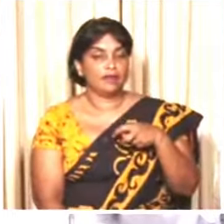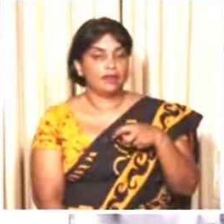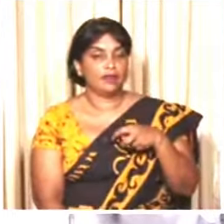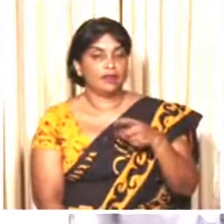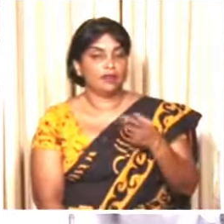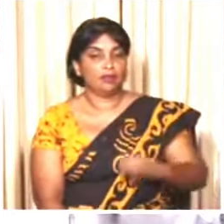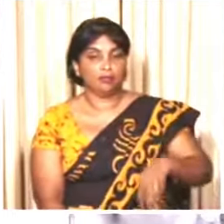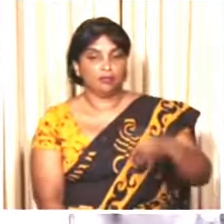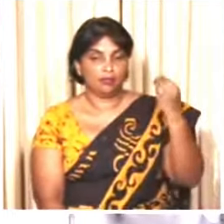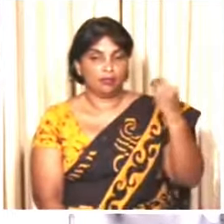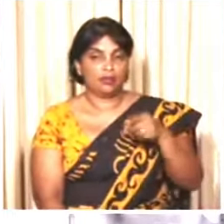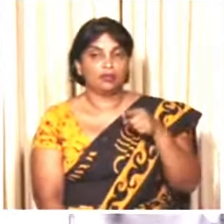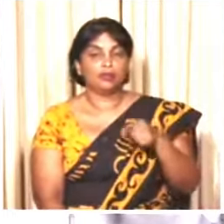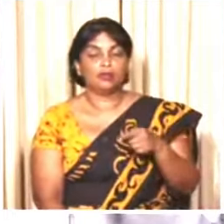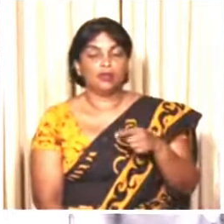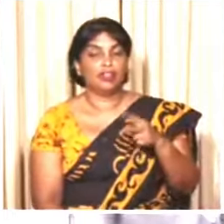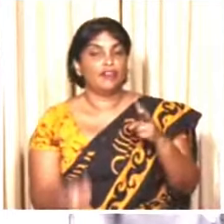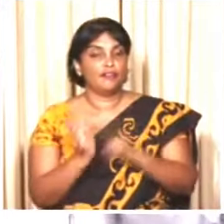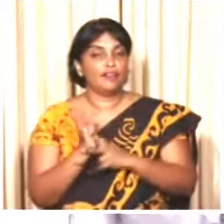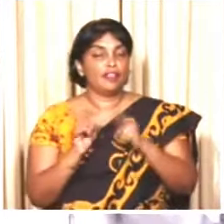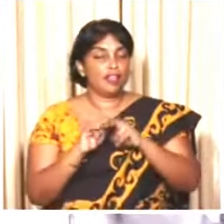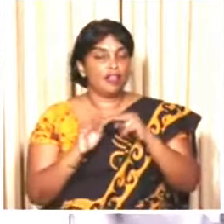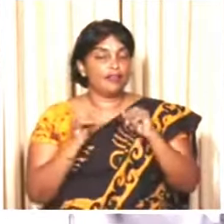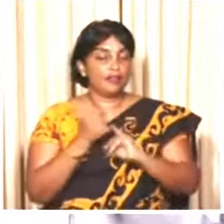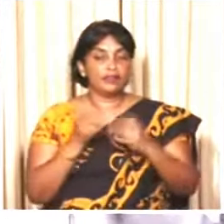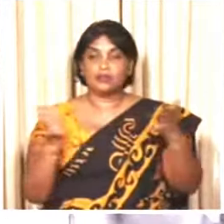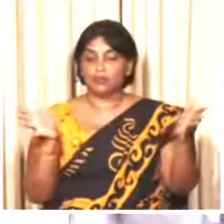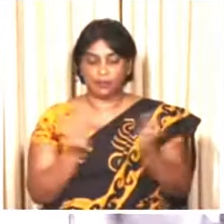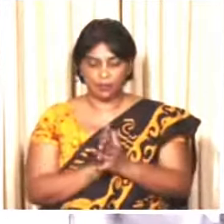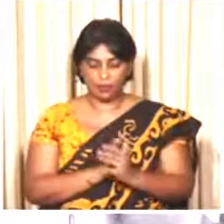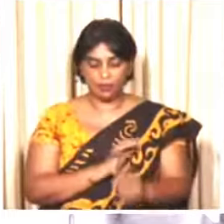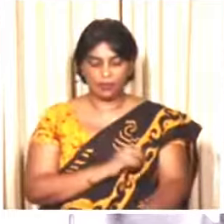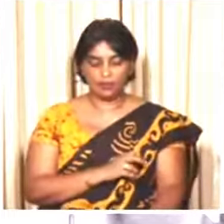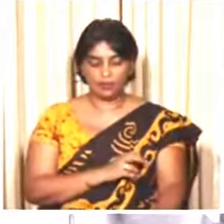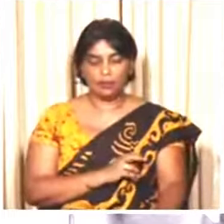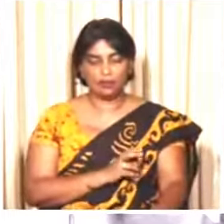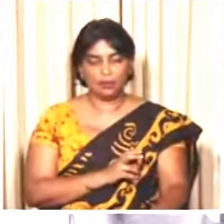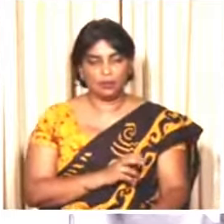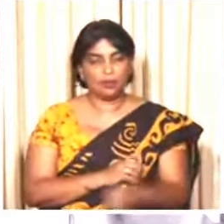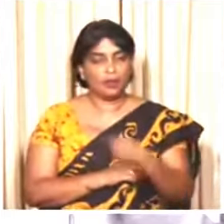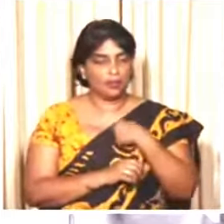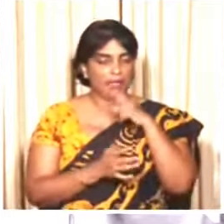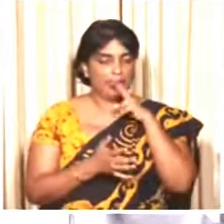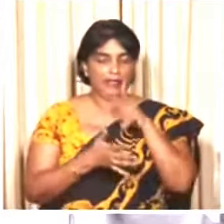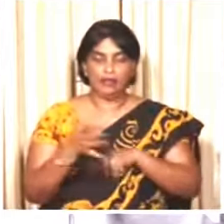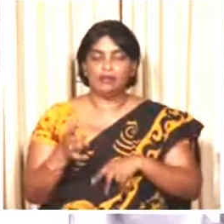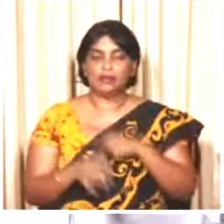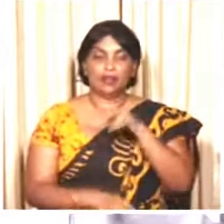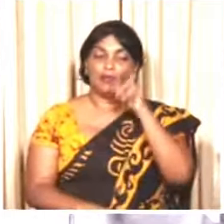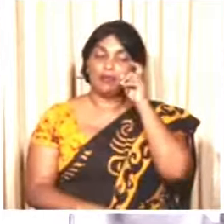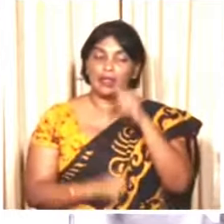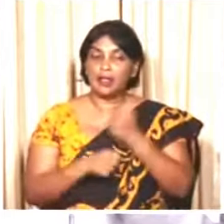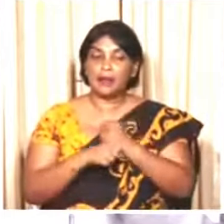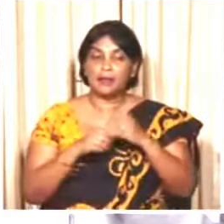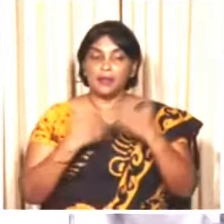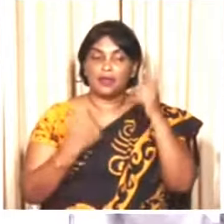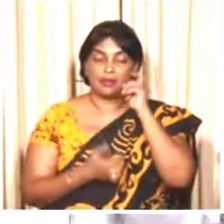කරන එකට මේ VFS එක රිංගවලා මං කියවන්න මේ ඔබතුමා බලන්න ගැසට්